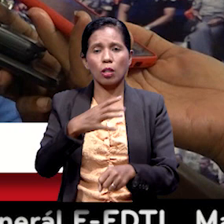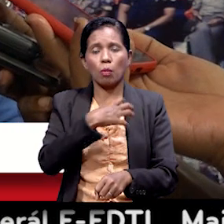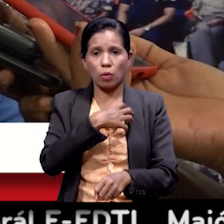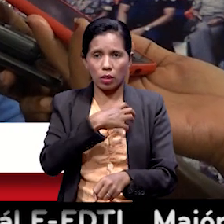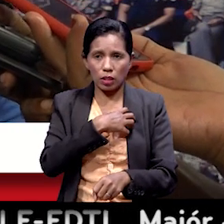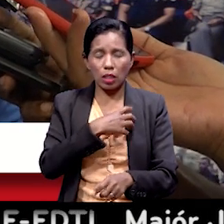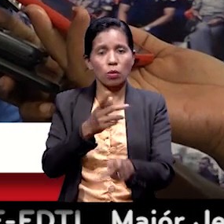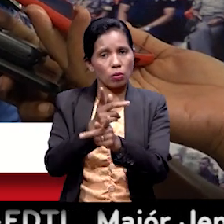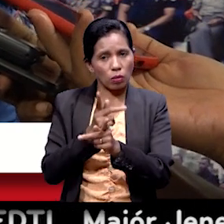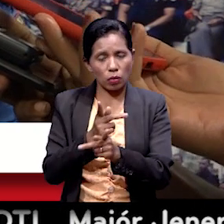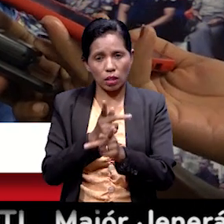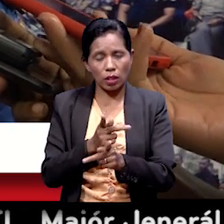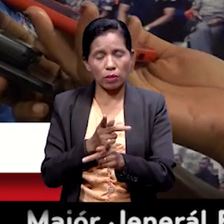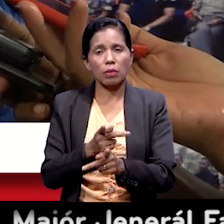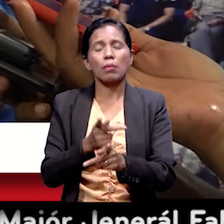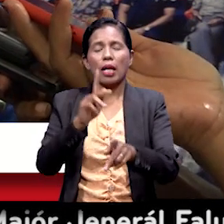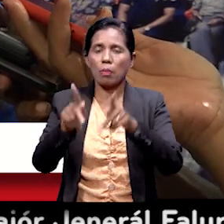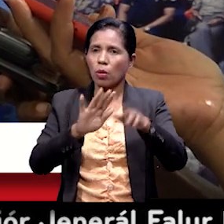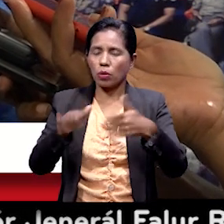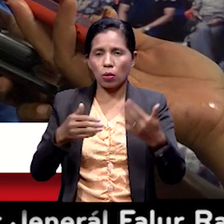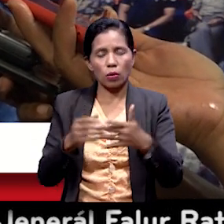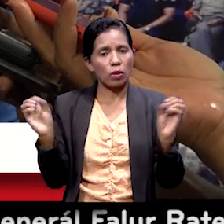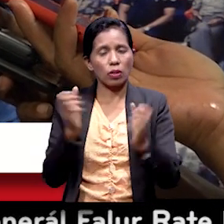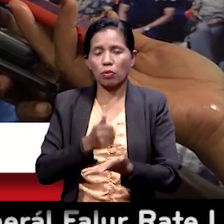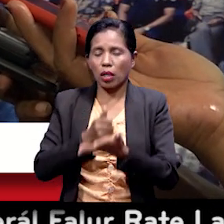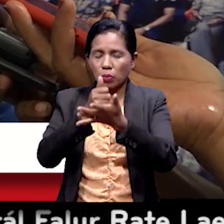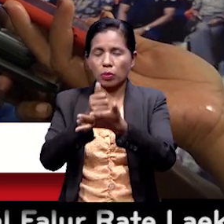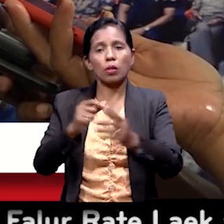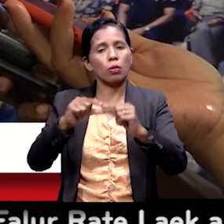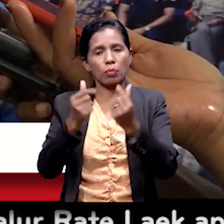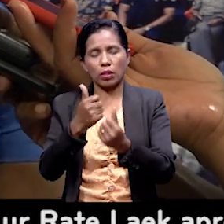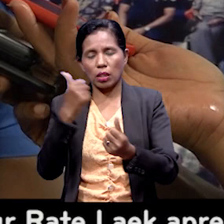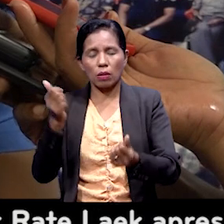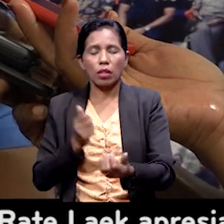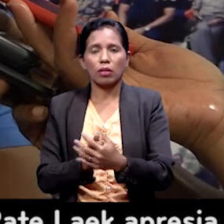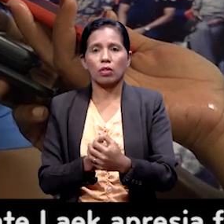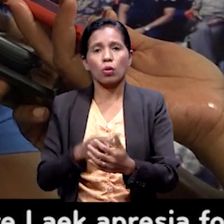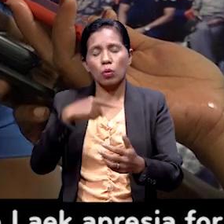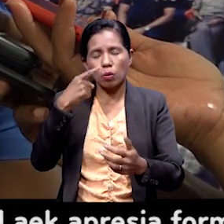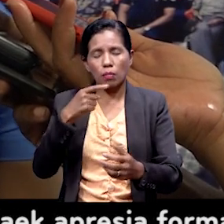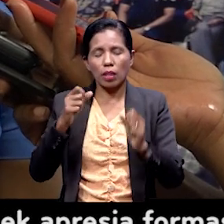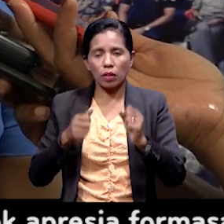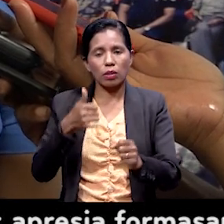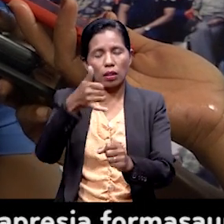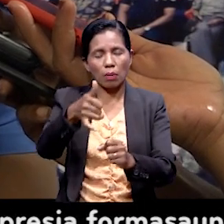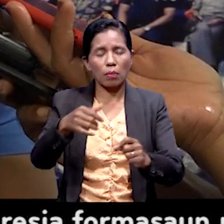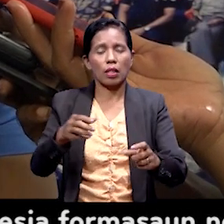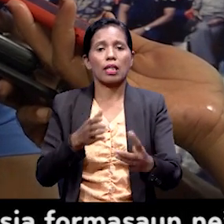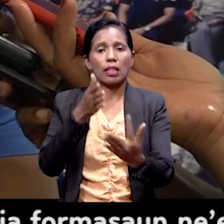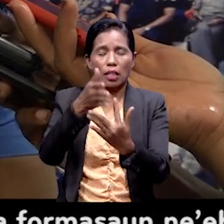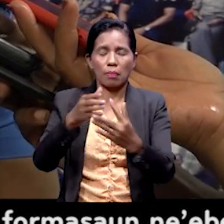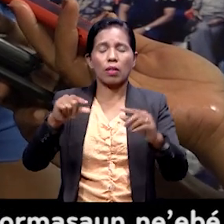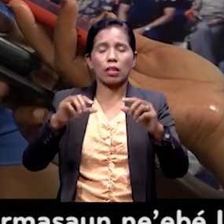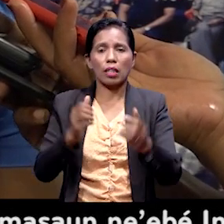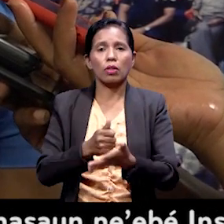bahwa mau tu laos para tu fasilita mas selu nebe sedet maka tu hato bahwali bahwa mete organisau mete grupo ini a proses la